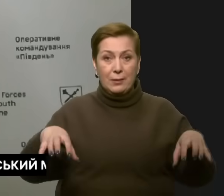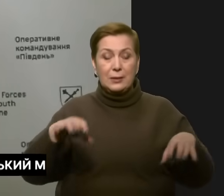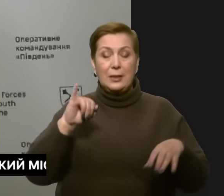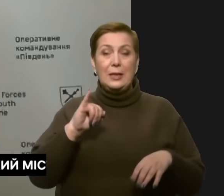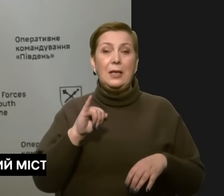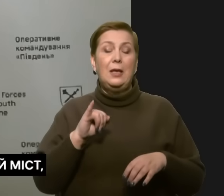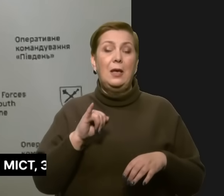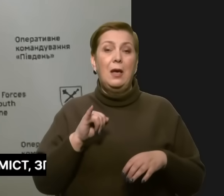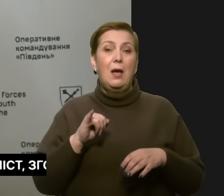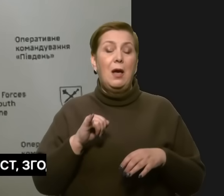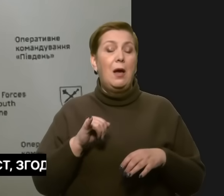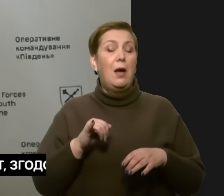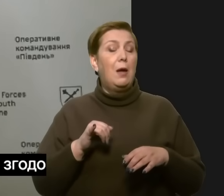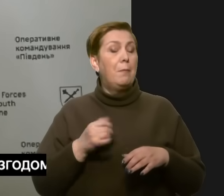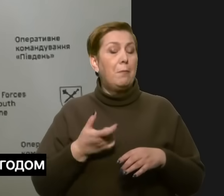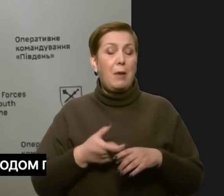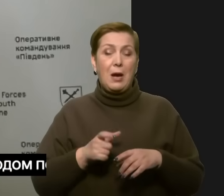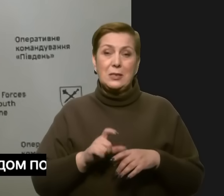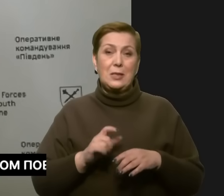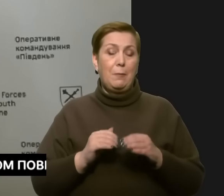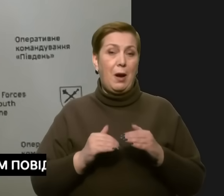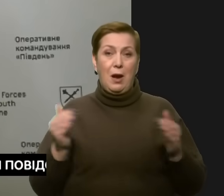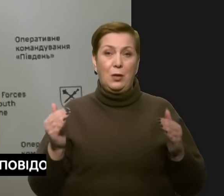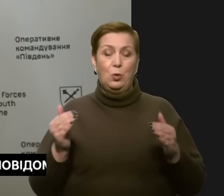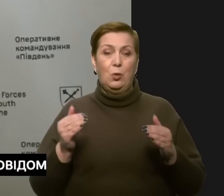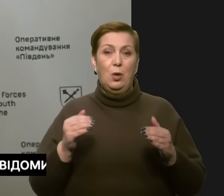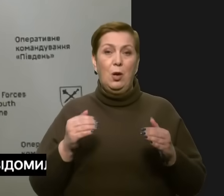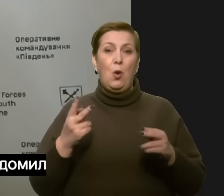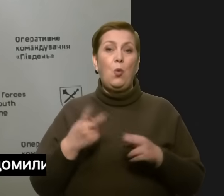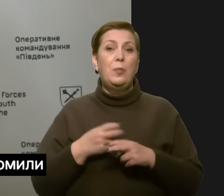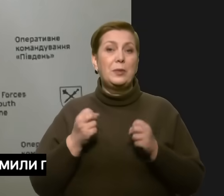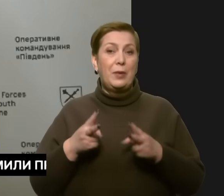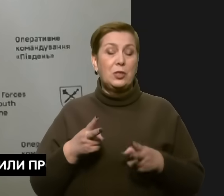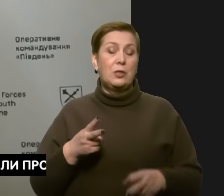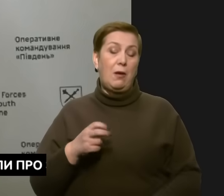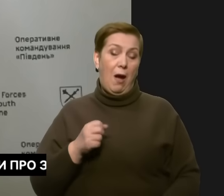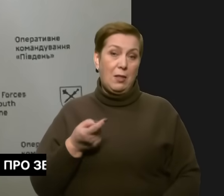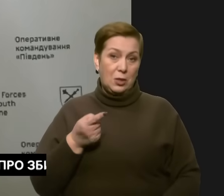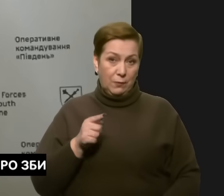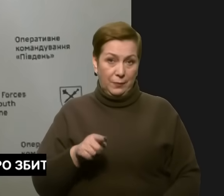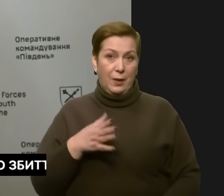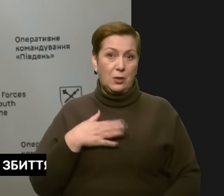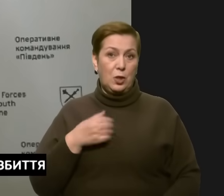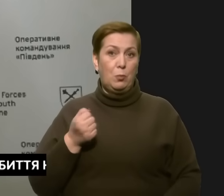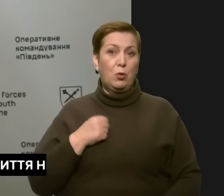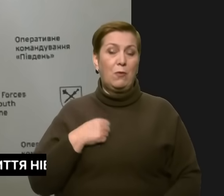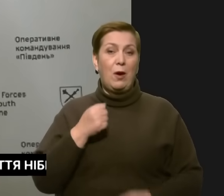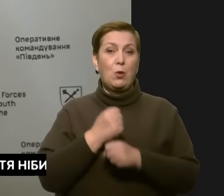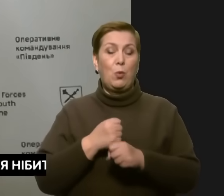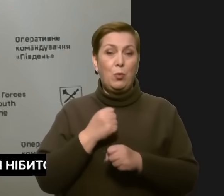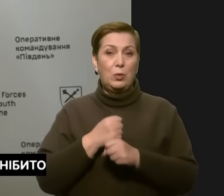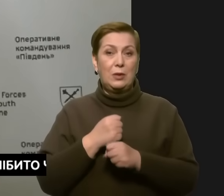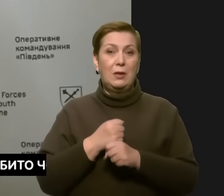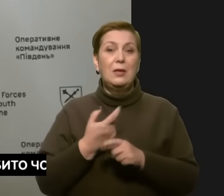максимально убезпечити їх. Але все ж таки наша бойова робота базується якраз на тому, щоб діяти по